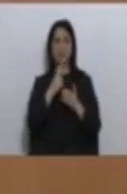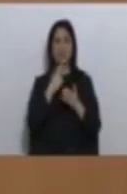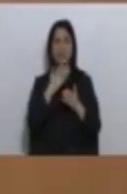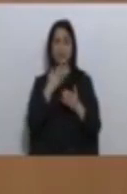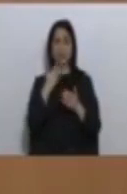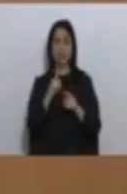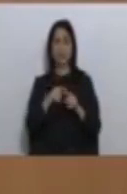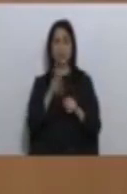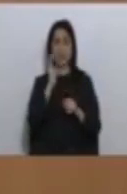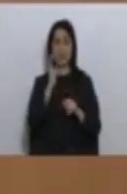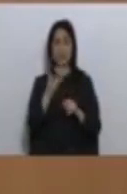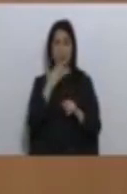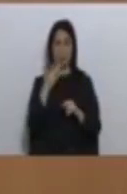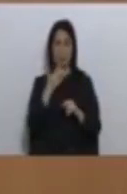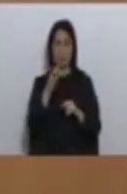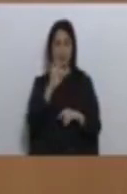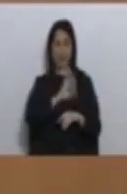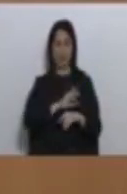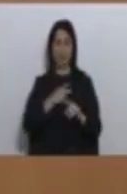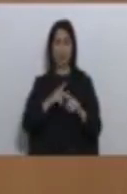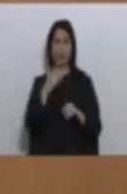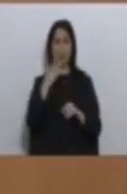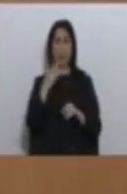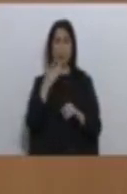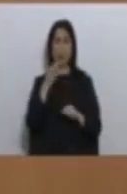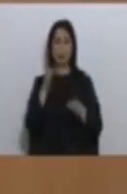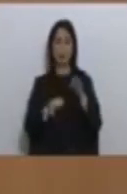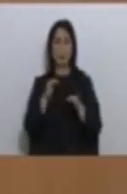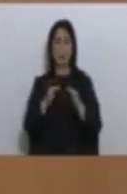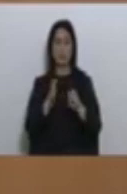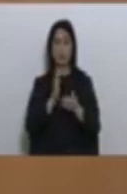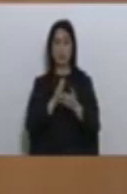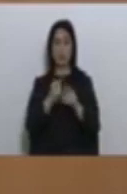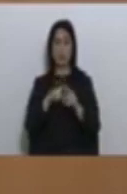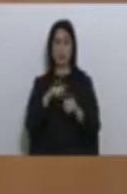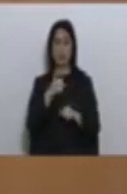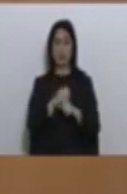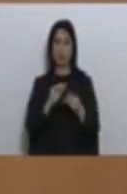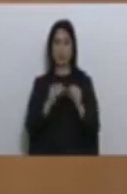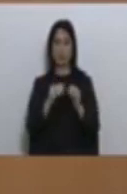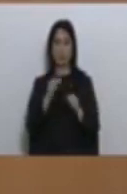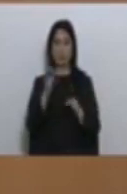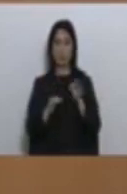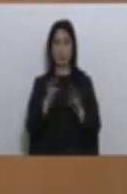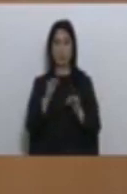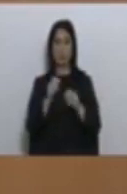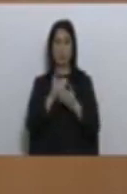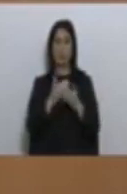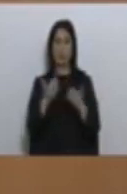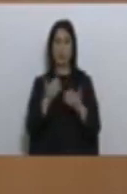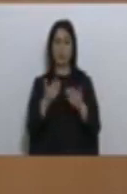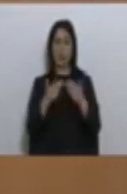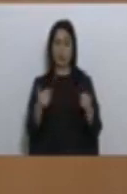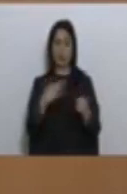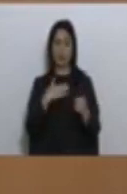იმაში, რომ ეს იქნება პოლიტიკურად გამოყენებული, იმიტომ რომ პოლიტიკური მართლმსაჯულება არის ის მთავარი გამოწვევა სასამართლო სისტემაში, რომელიც